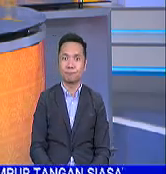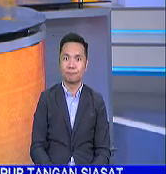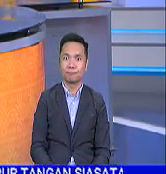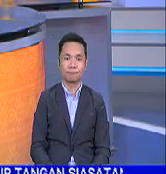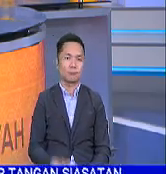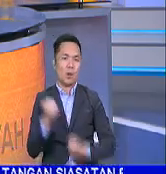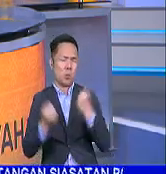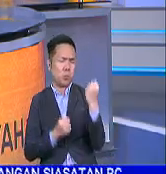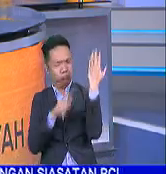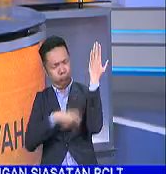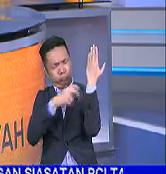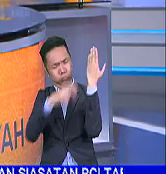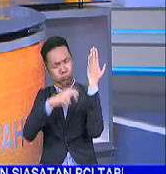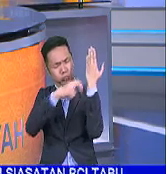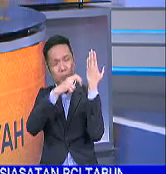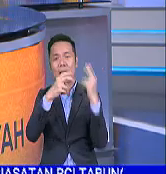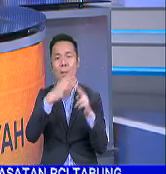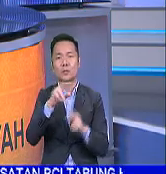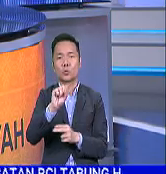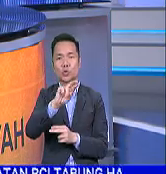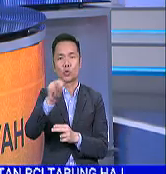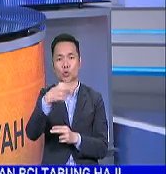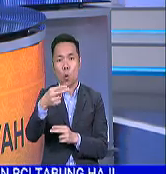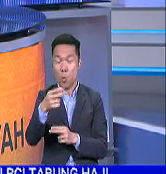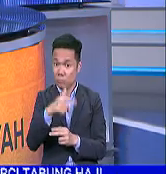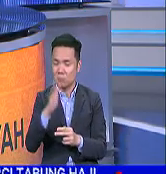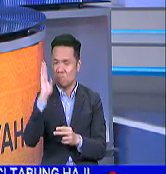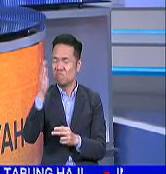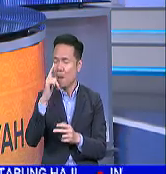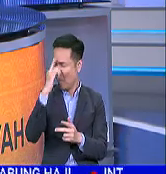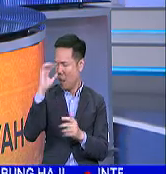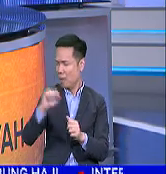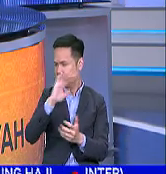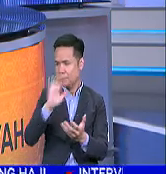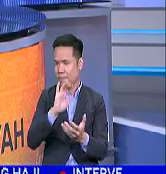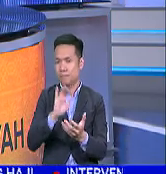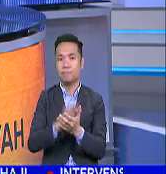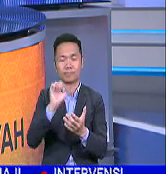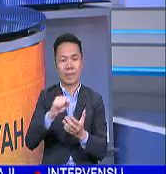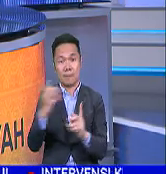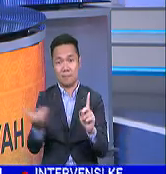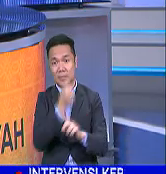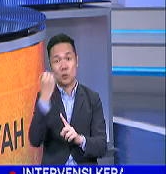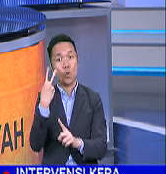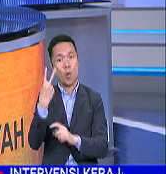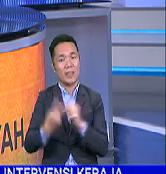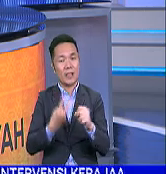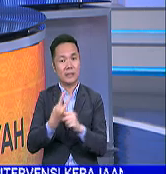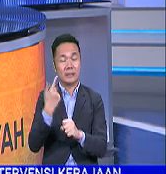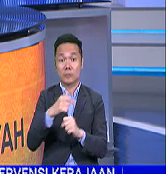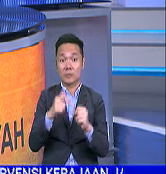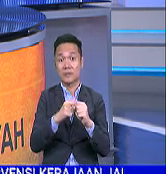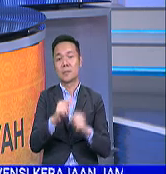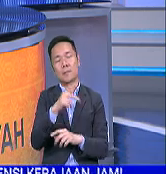Pelari menara nombor 1 Asia Soh Wai Ching optimis untuk mengekalkan kejuaraan yang dikecapinya 2 tahun lalu pada larian